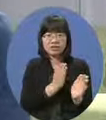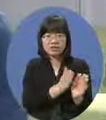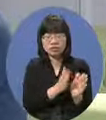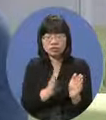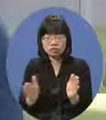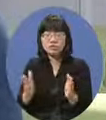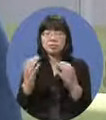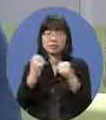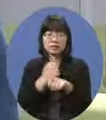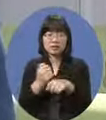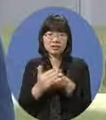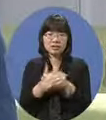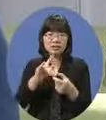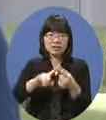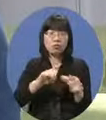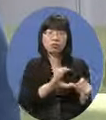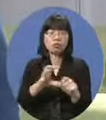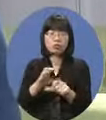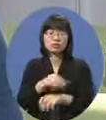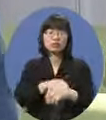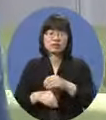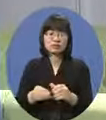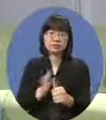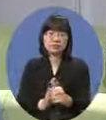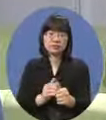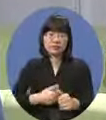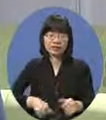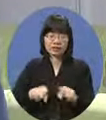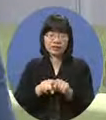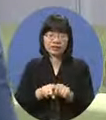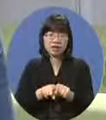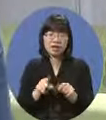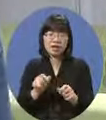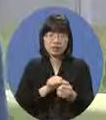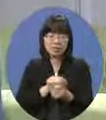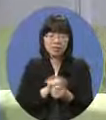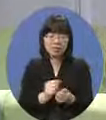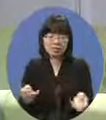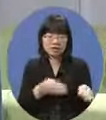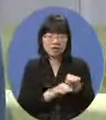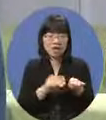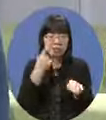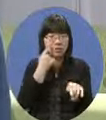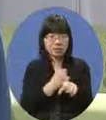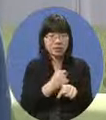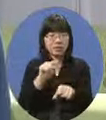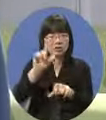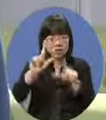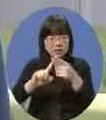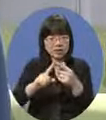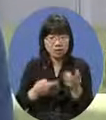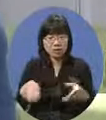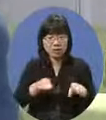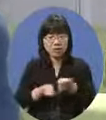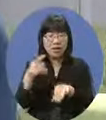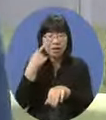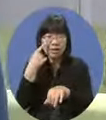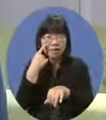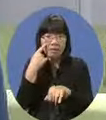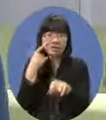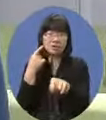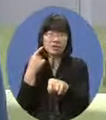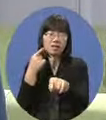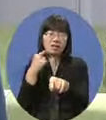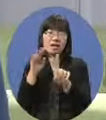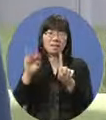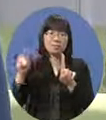네. 그런 곳들을 적극적으로 활용하세요. 아. 아이하고 같이 빨래를 접기도 하고 네 모양대로 한번 접어봐. 라든지. 자, 네가 한번